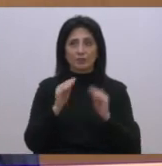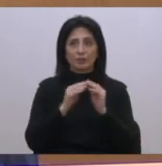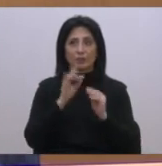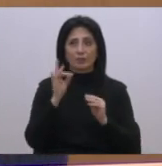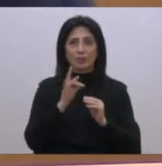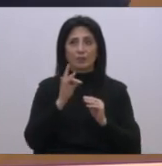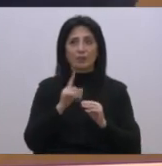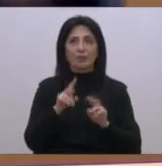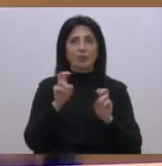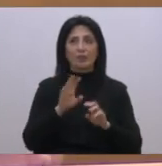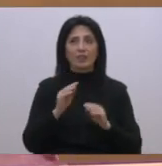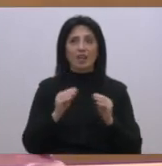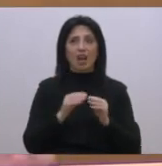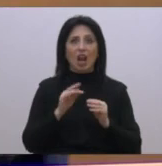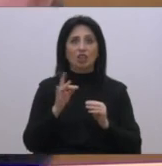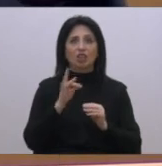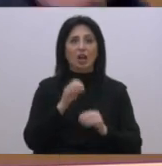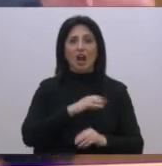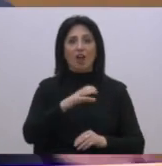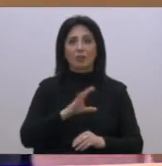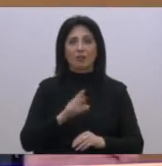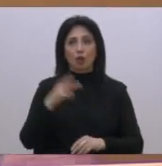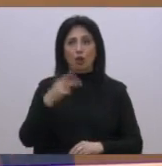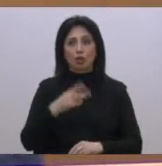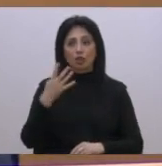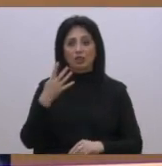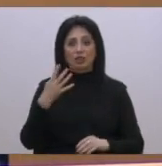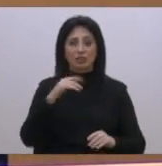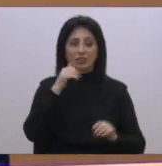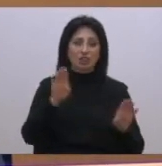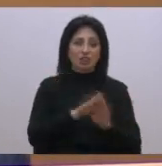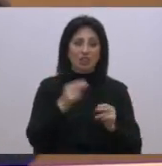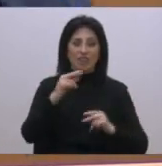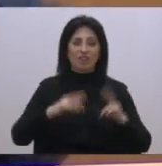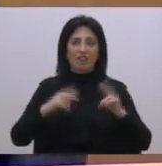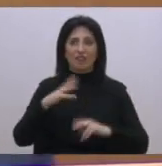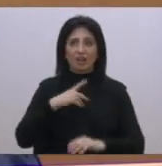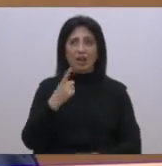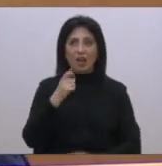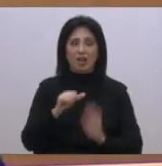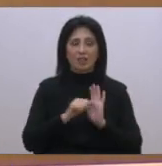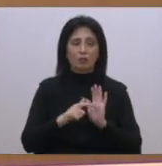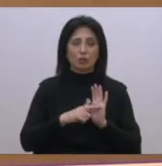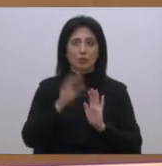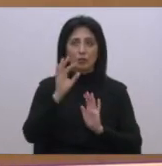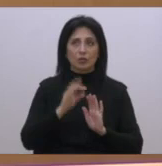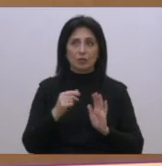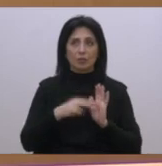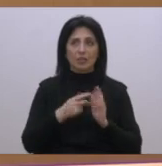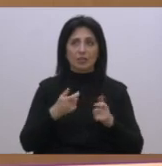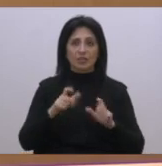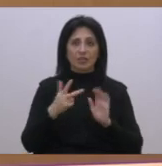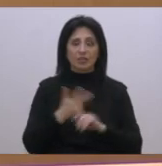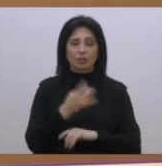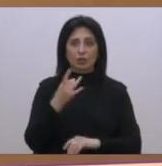10 ჯერ, ეს იმას ამისას, რომ 10 ჯერ გავამდიდით, მაგრამ 2004-დან შედარებით ინფლაცია იყო 167%, ფასები გაიზარდა